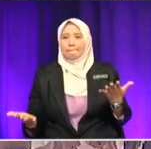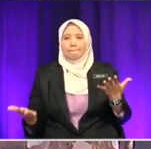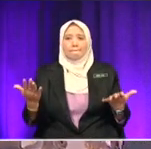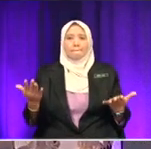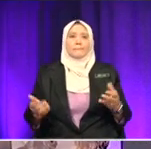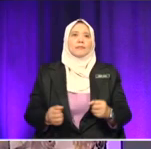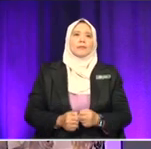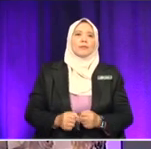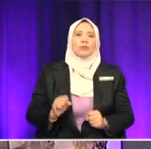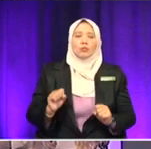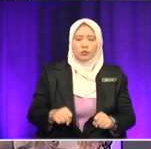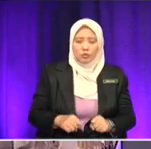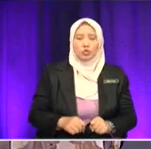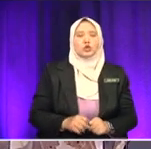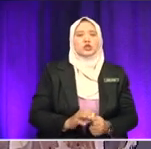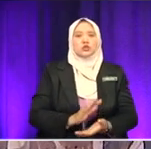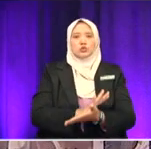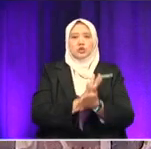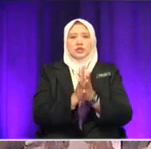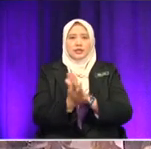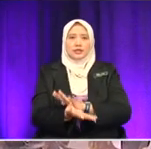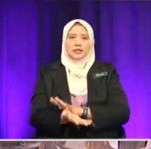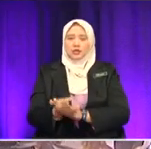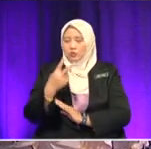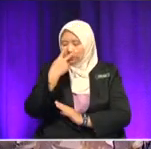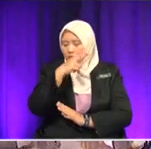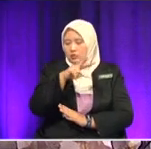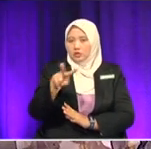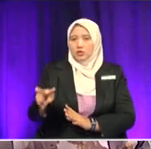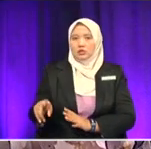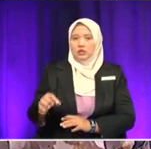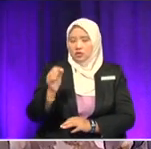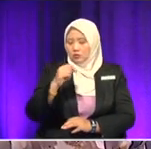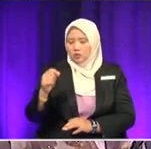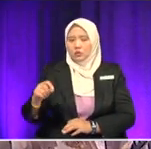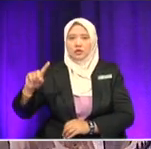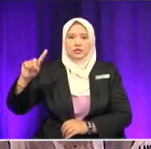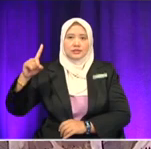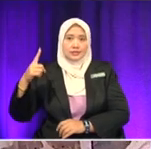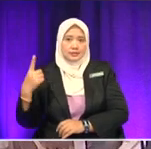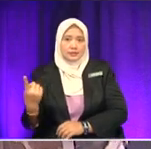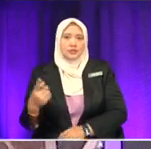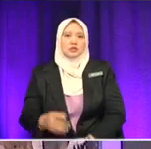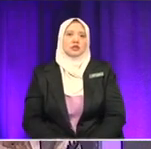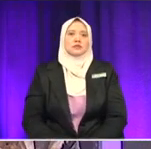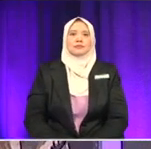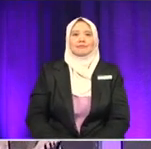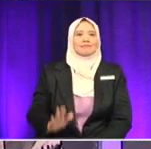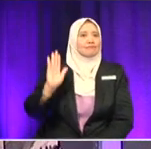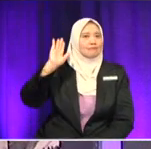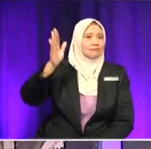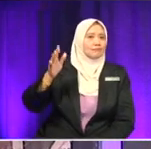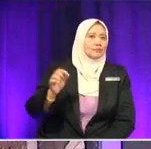boleh jadi perbandingan. Untuk pemerhatian, kita just tulis apa yang kita lihat daripada gambar rajah sebentar tadi kan? Dan kita juga boleh tulis dalam